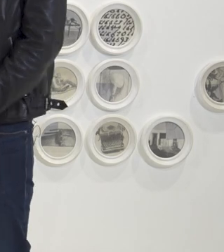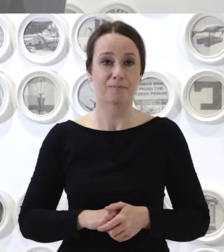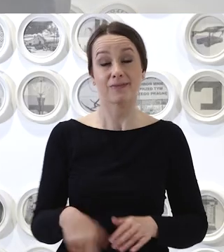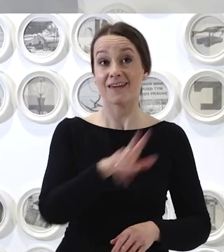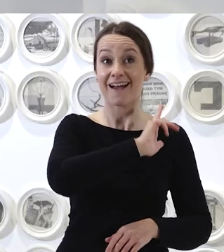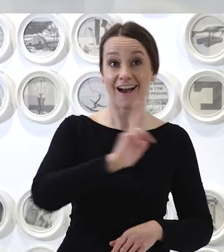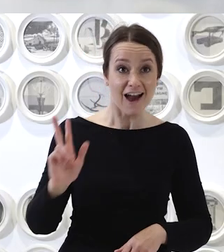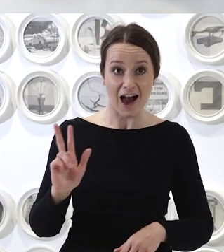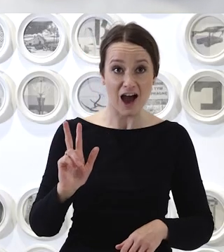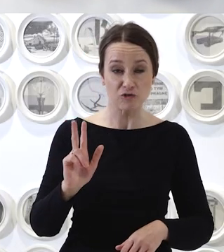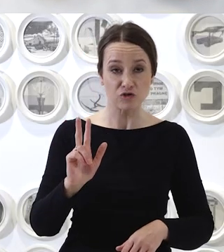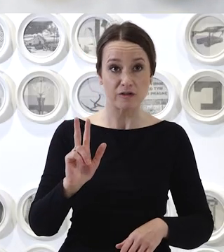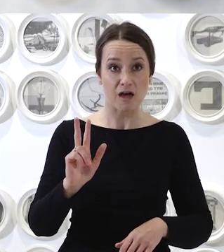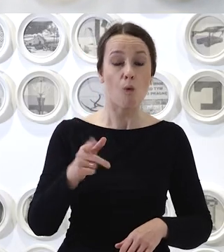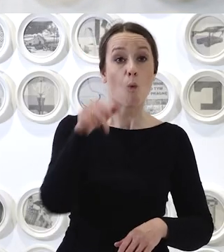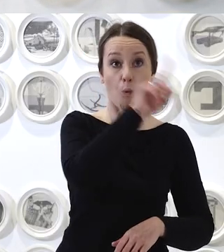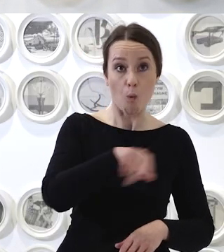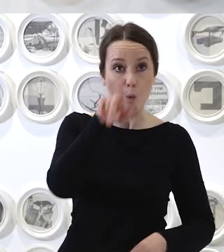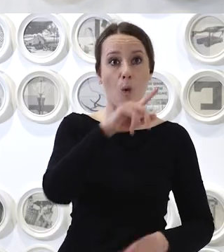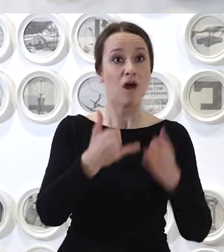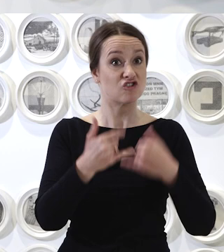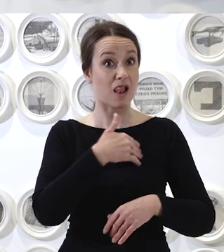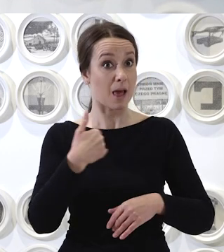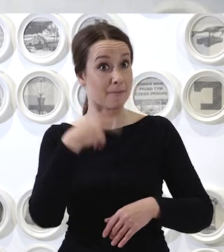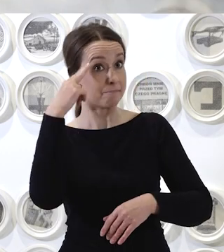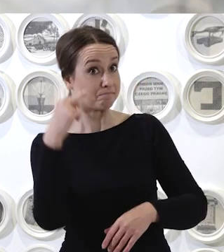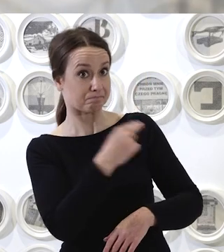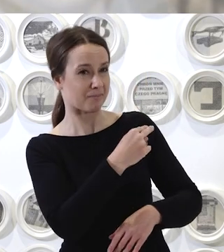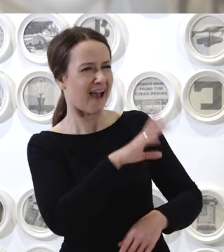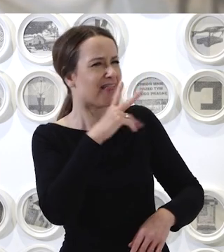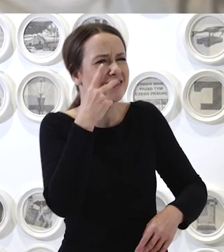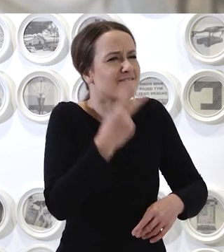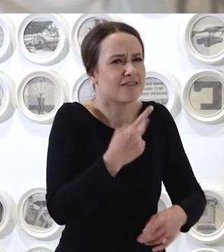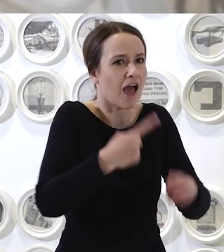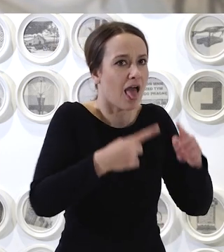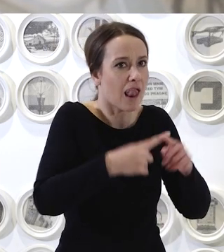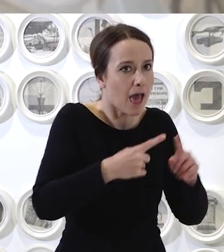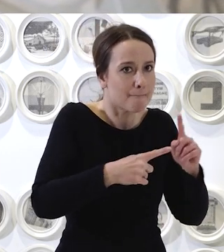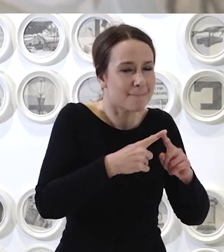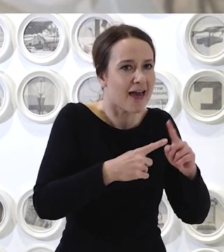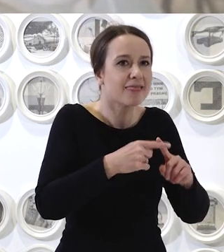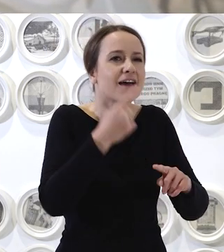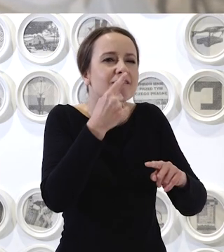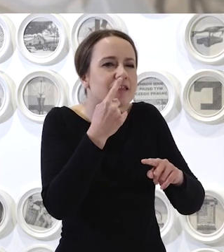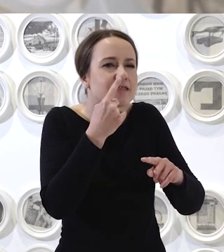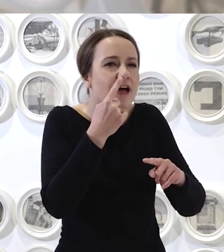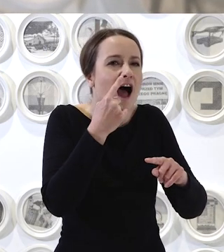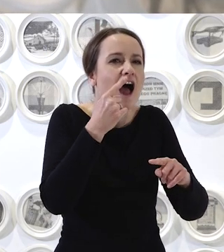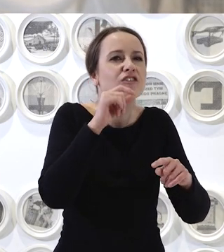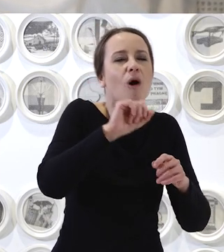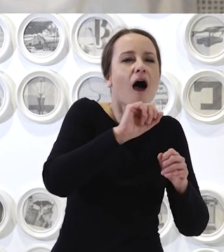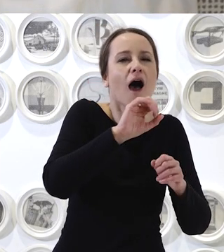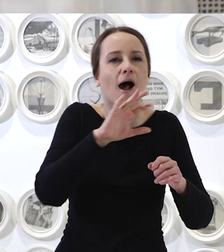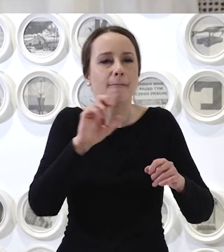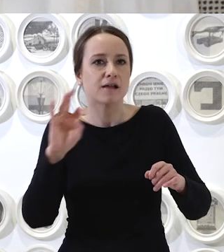każdych ten tutaj jeśli zobaczymy sumienie widoczne elementy składają się na tę literę tego